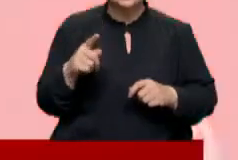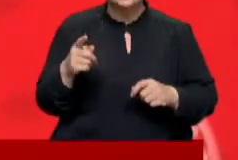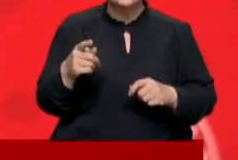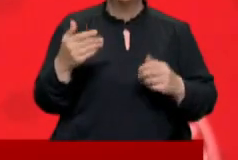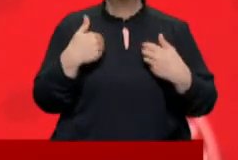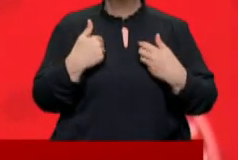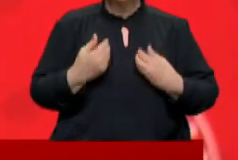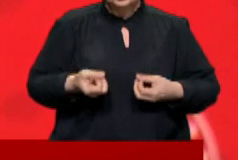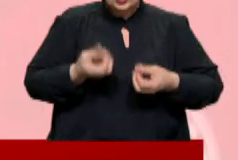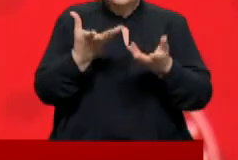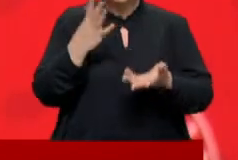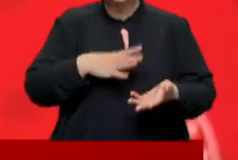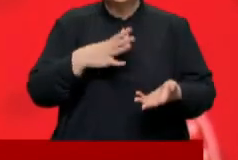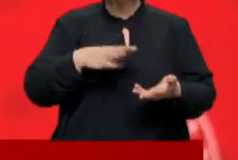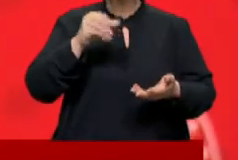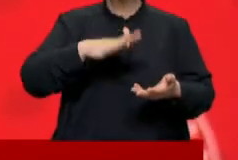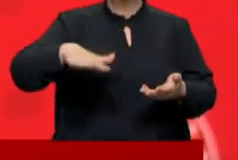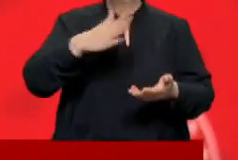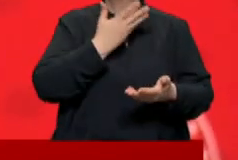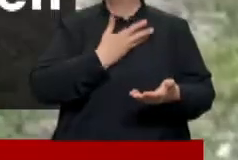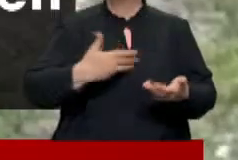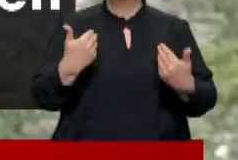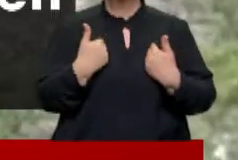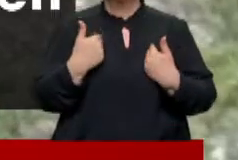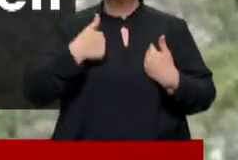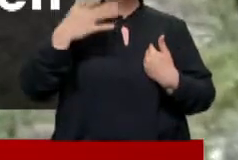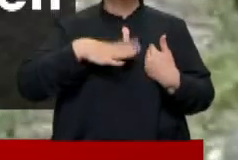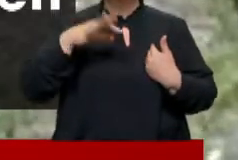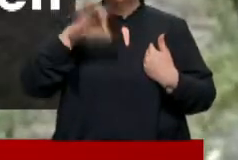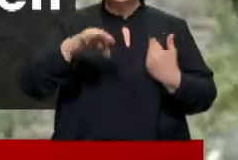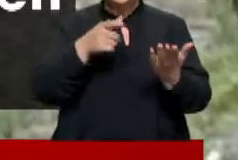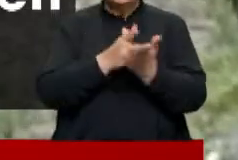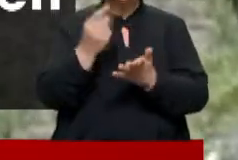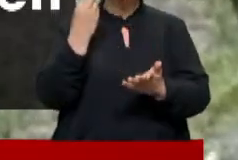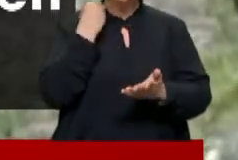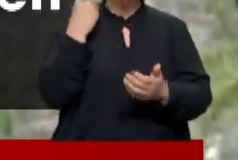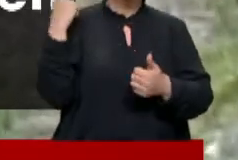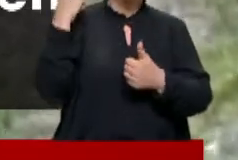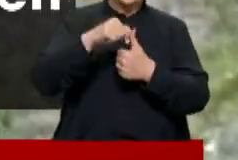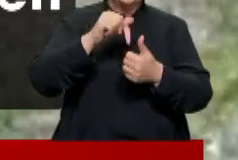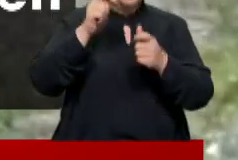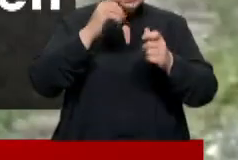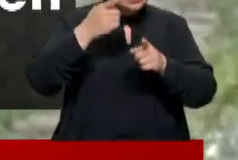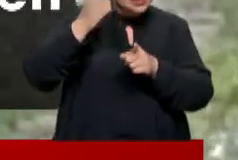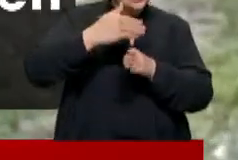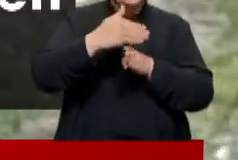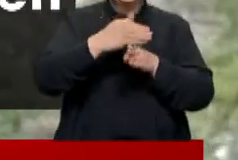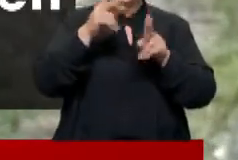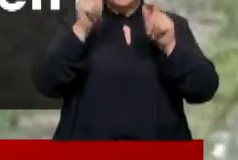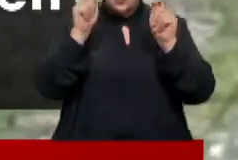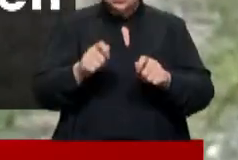çünkü üretmek istiyoruz. Toprağımızı seviyoruz ya. Bizim istediğimiz şu anda çiftçi borçlarının yeniden